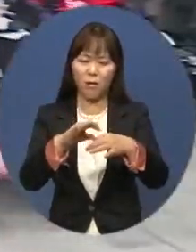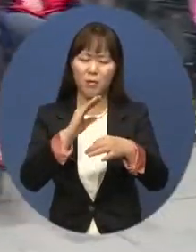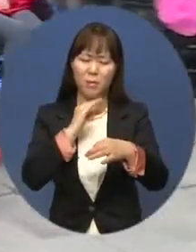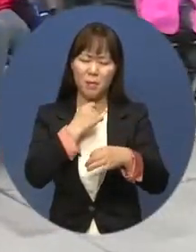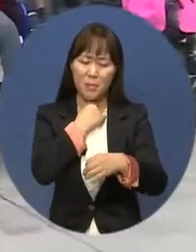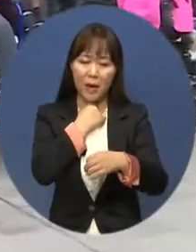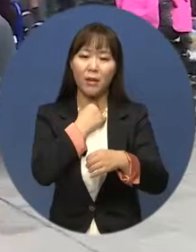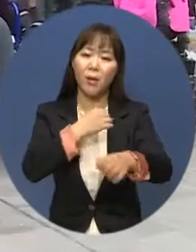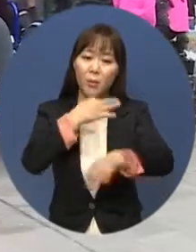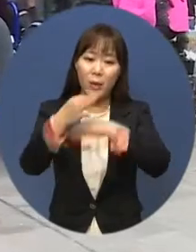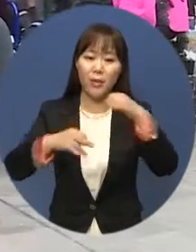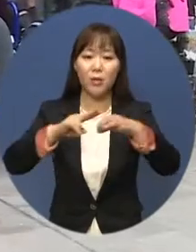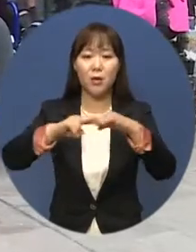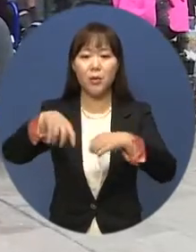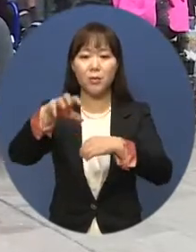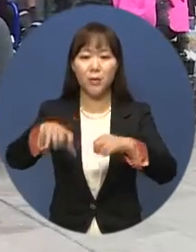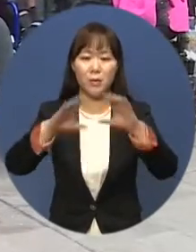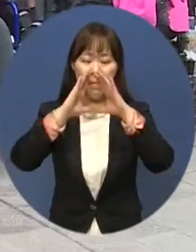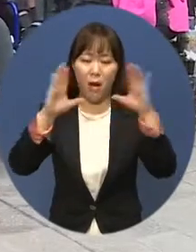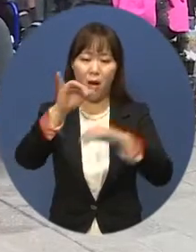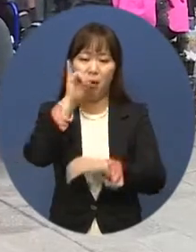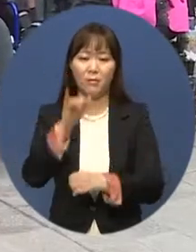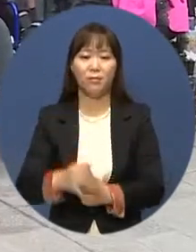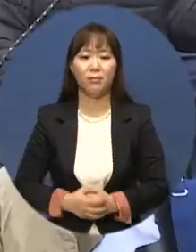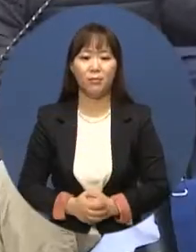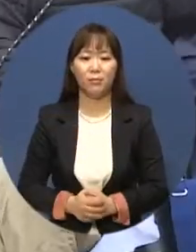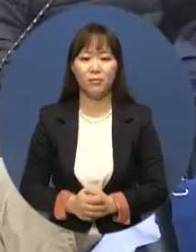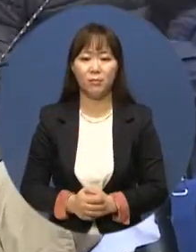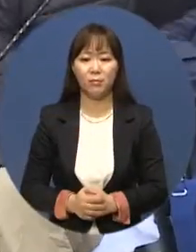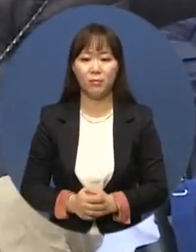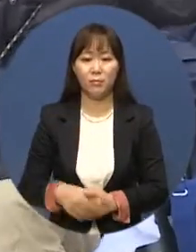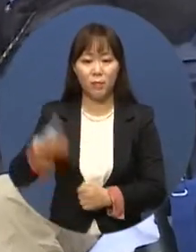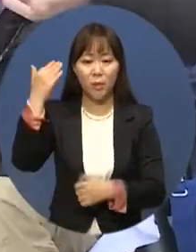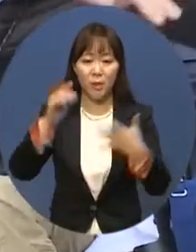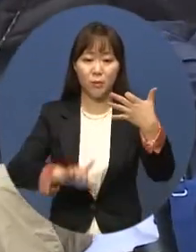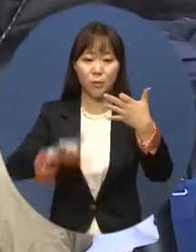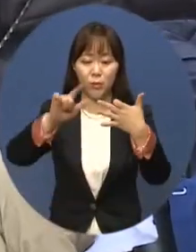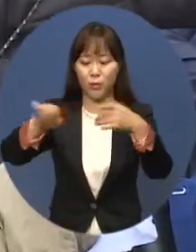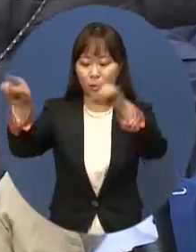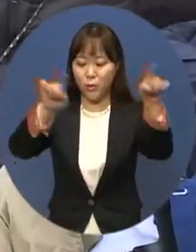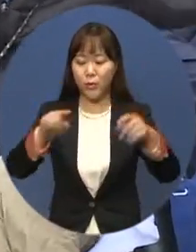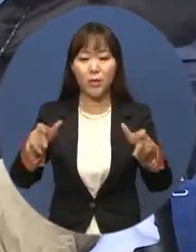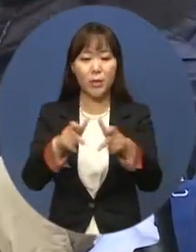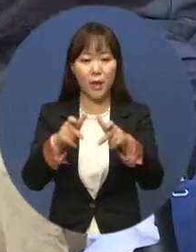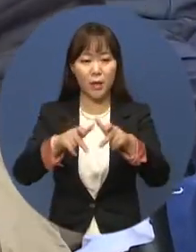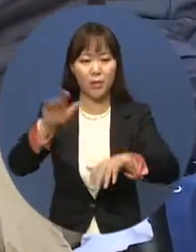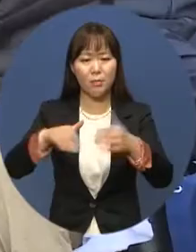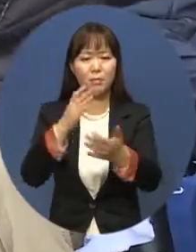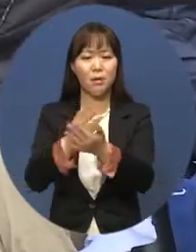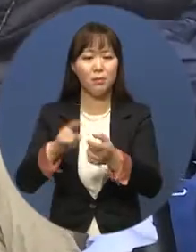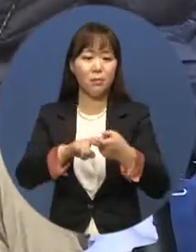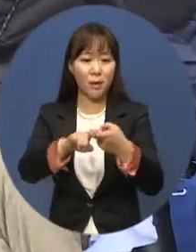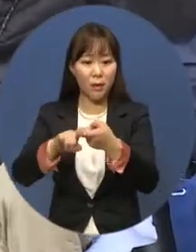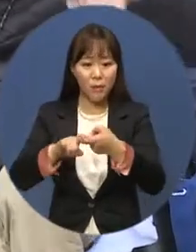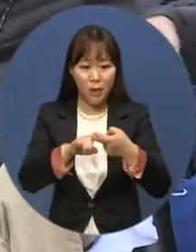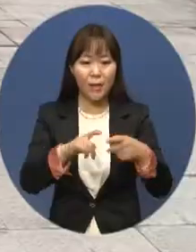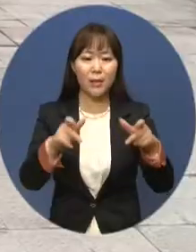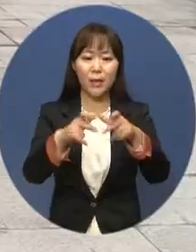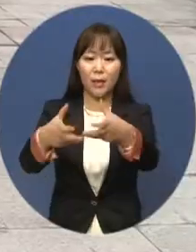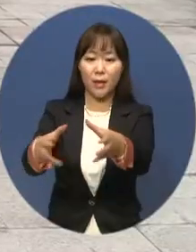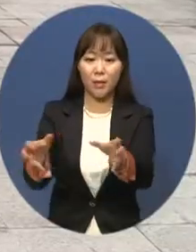여의도 한복판에 울려 퍼졌습니다 지난 19일 전국장애인차별철폐연대 등 장애 게